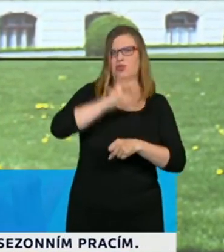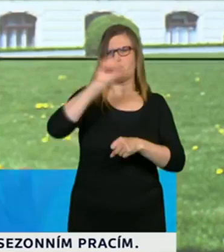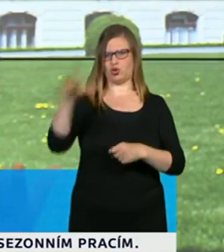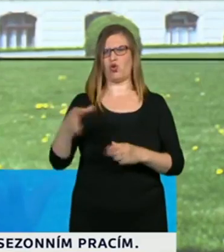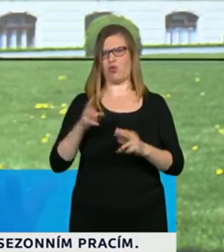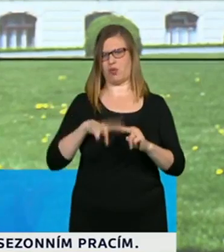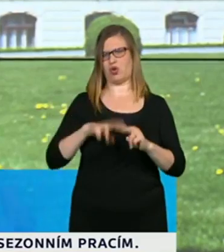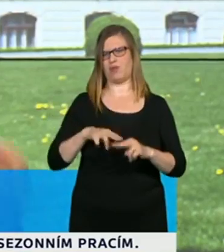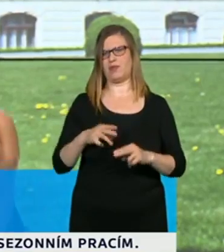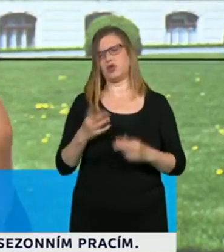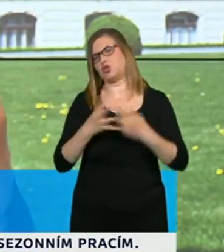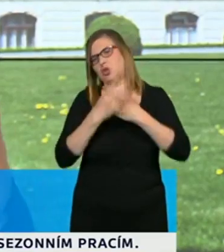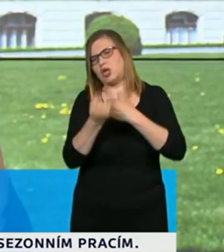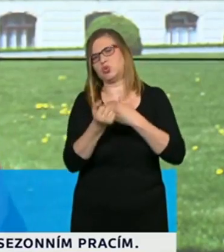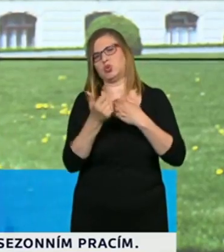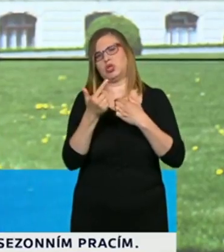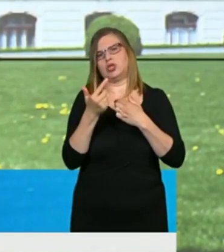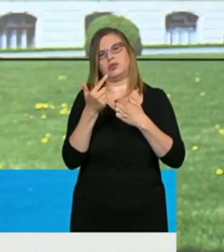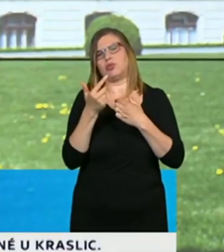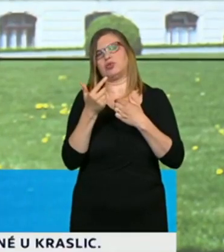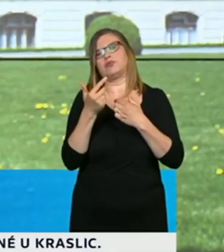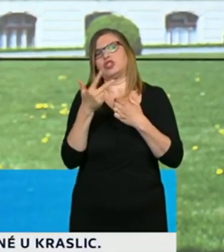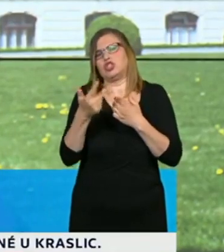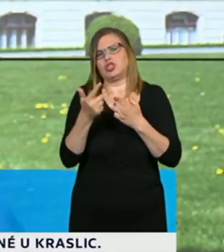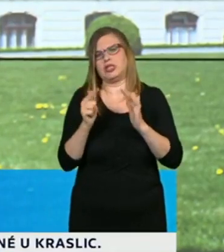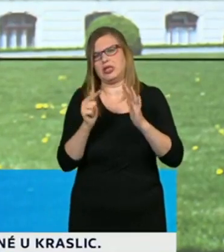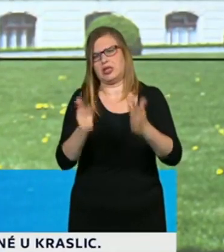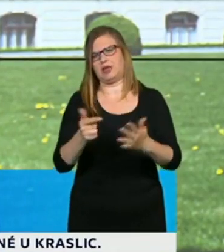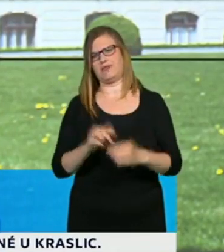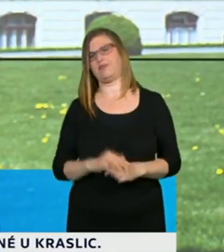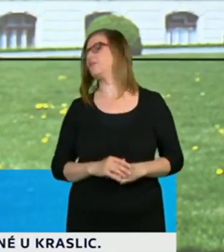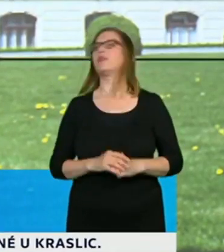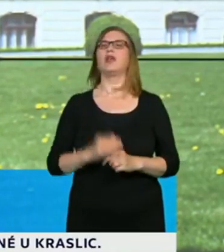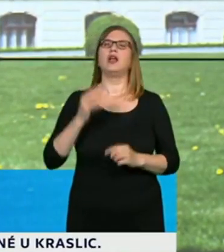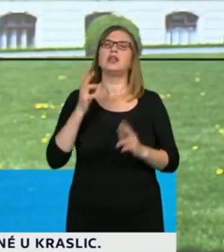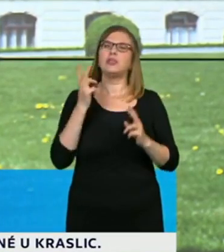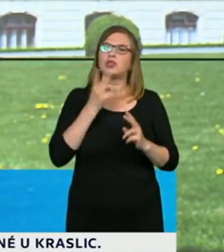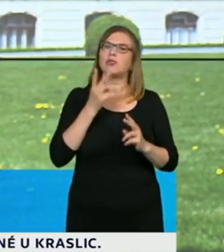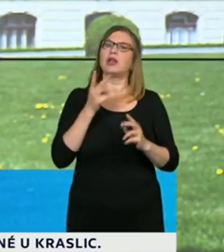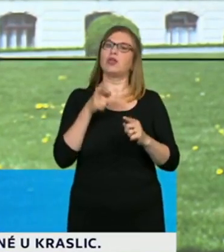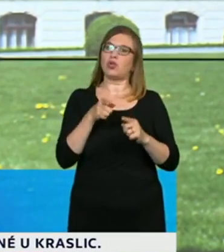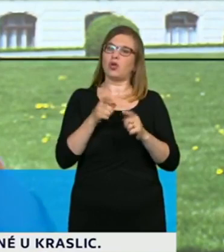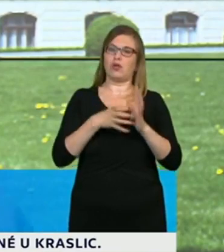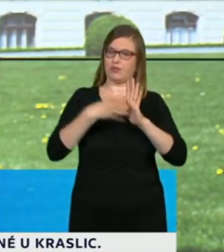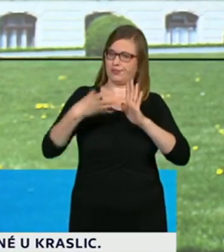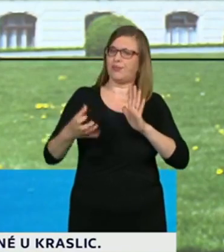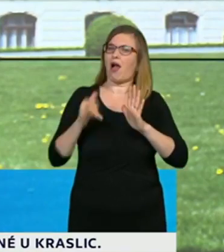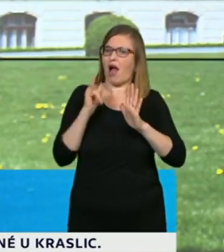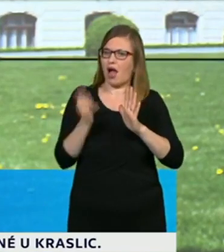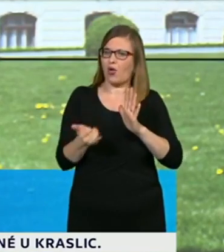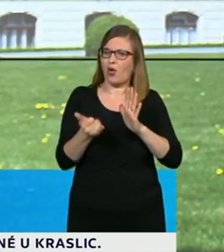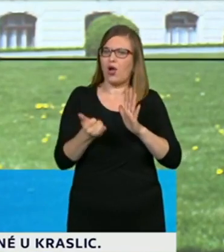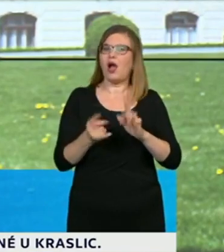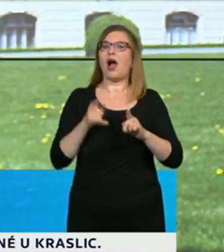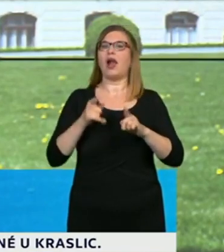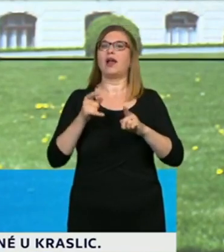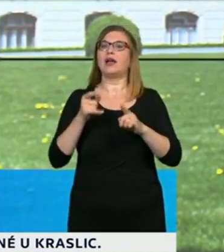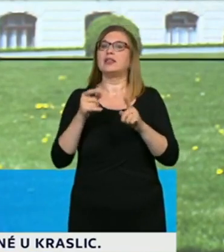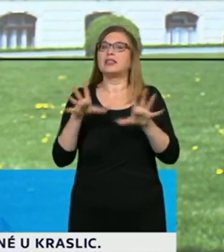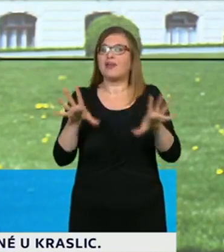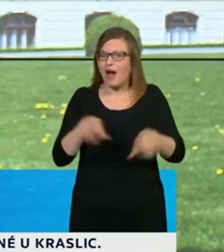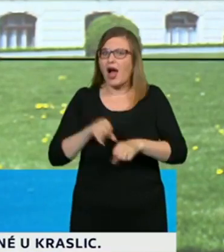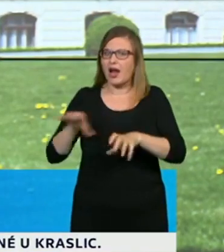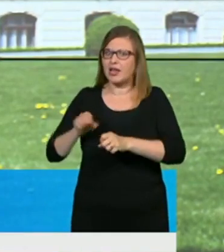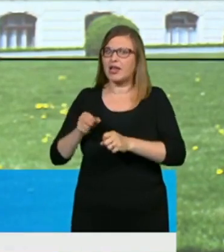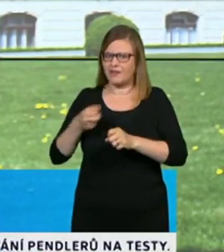Takže pojďme se bavit spíš o tom, kolik se třeba nevyřídilo žádostí a proč se nevyřídili. To si myslím, že je relevantní diskuze. Já to řeknu konkrétně třeba u osob